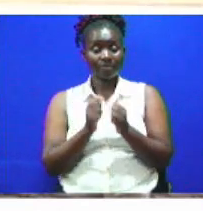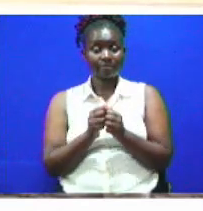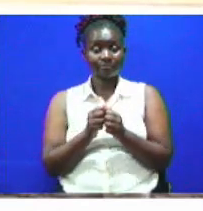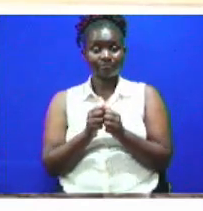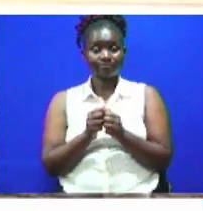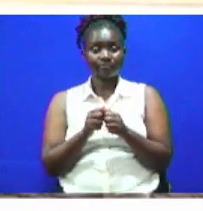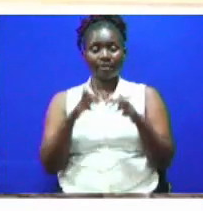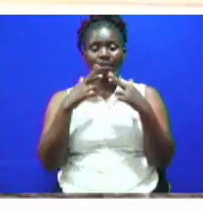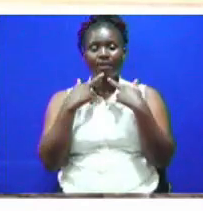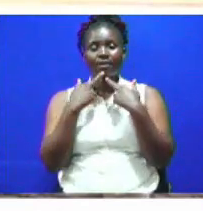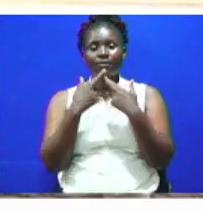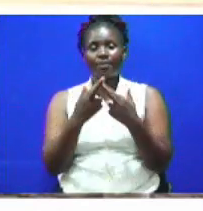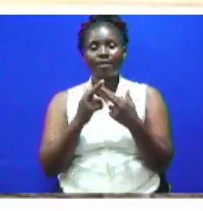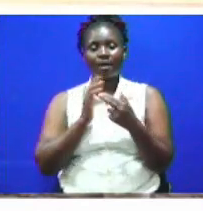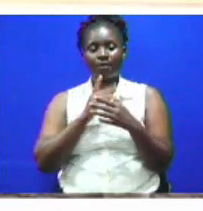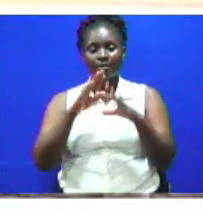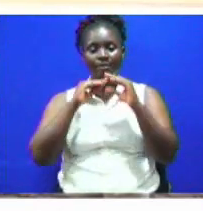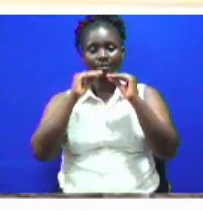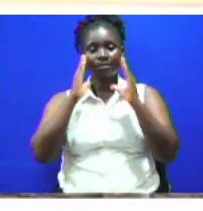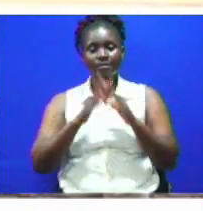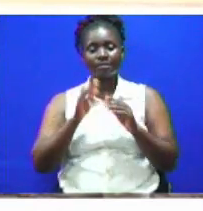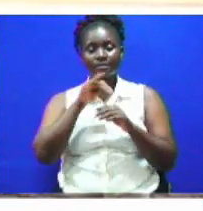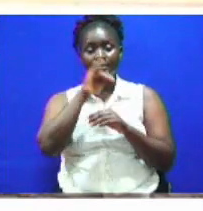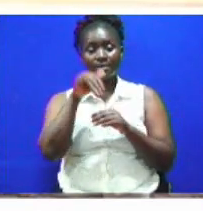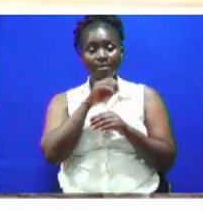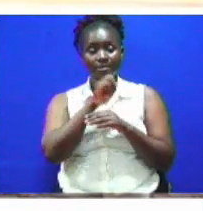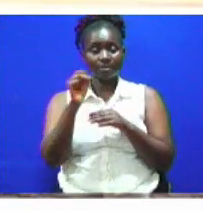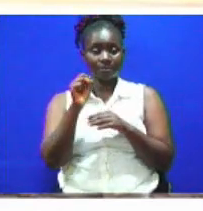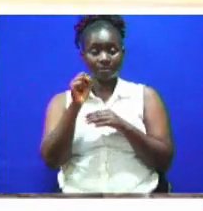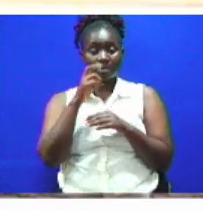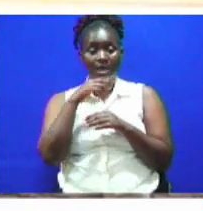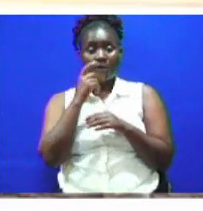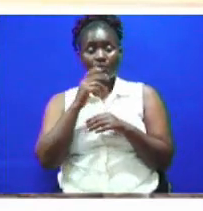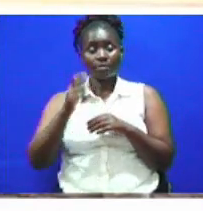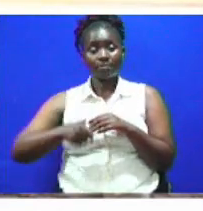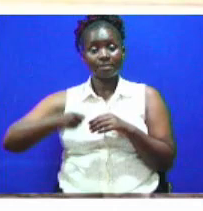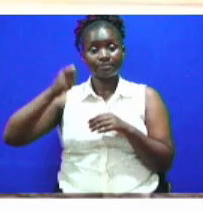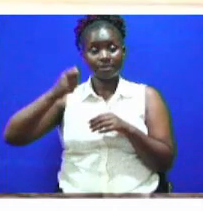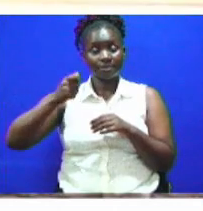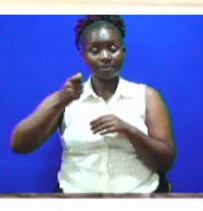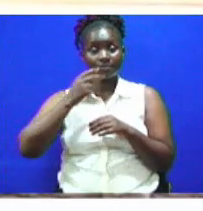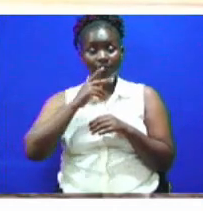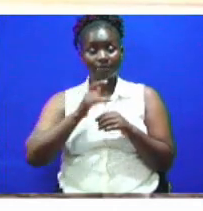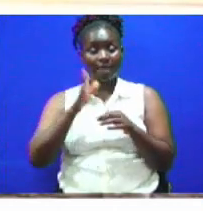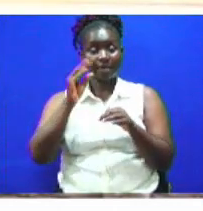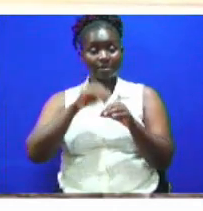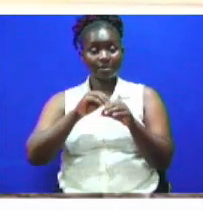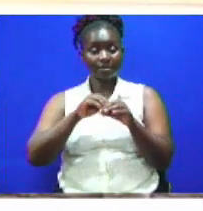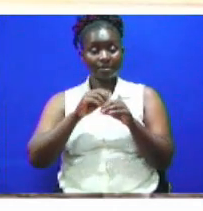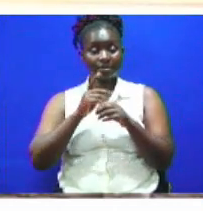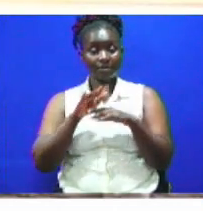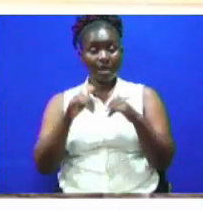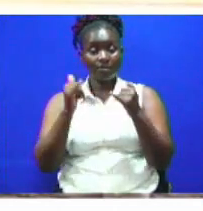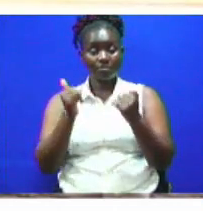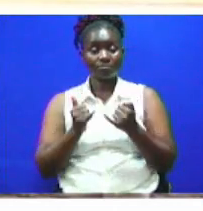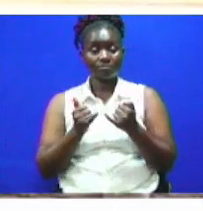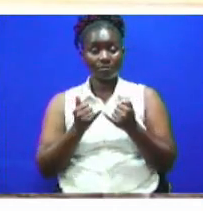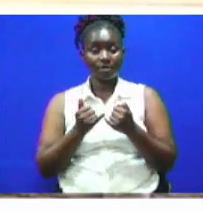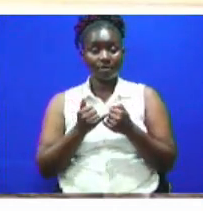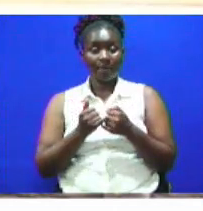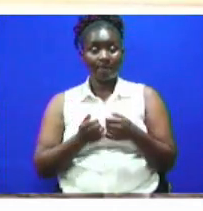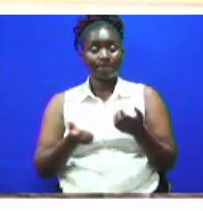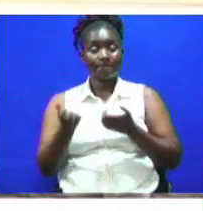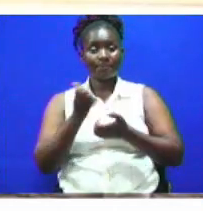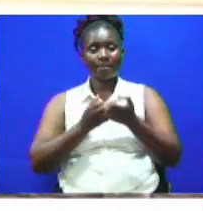recommend abali mbali ba junior secondary budget yabo tukayementa elinde bachikoli ku